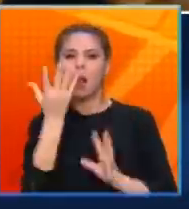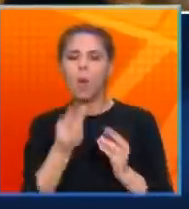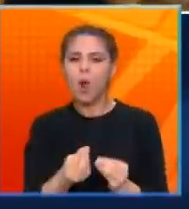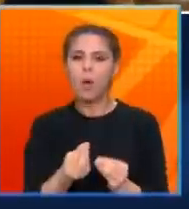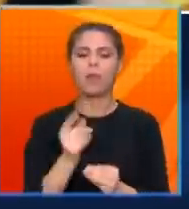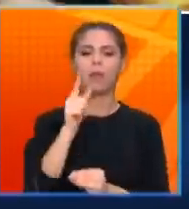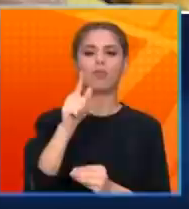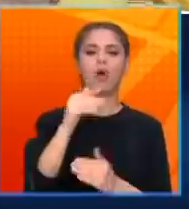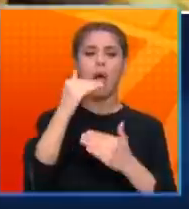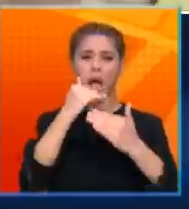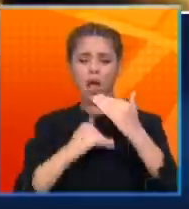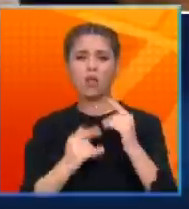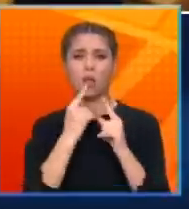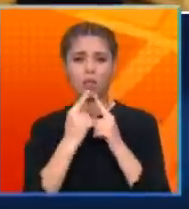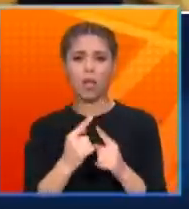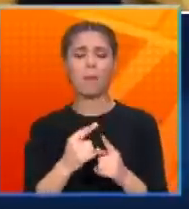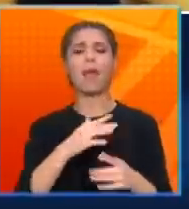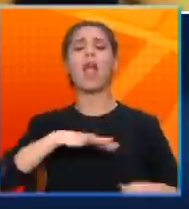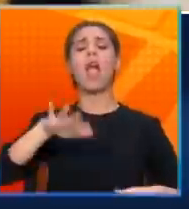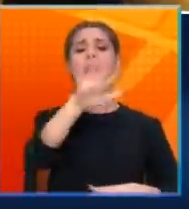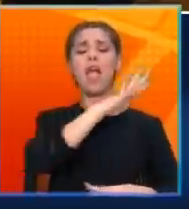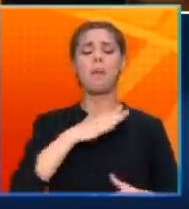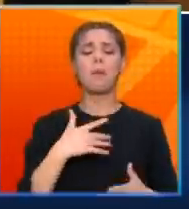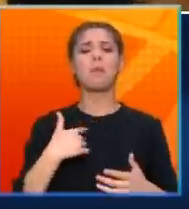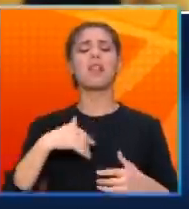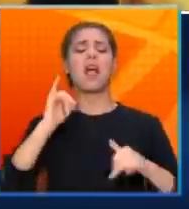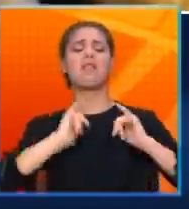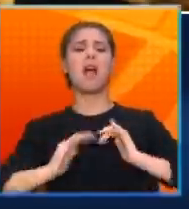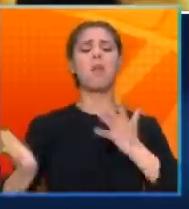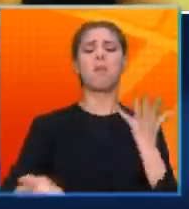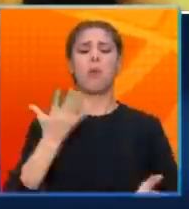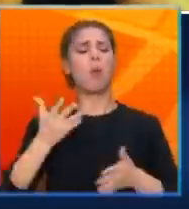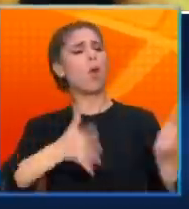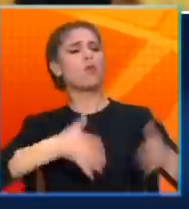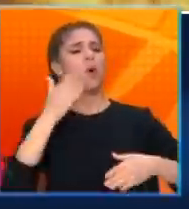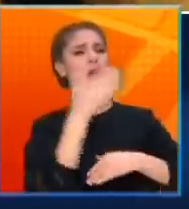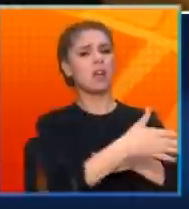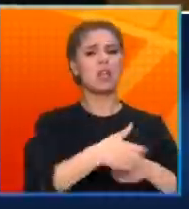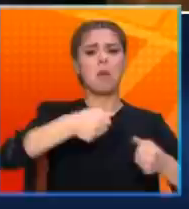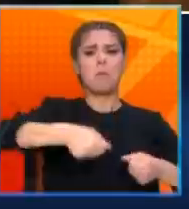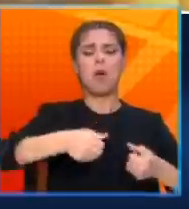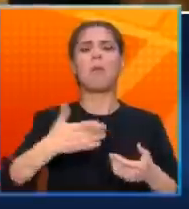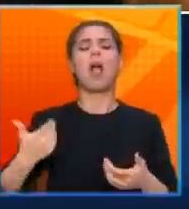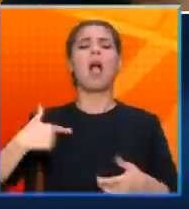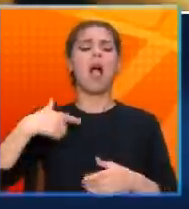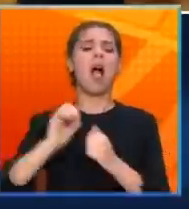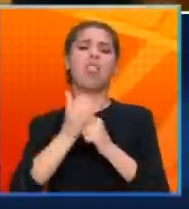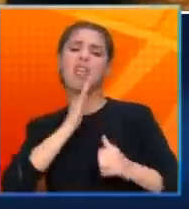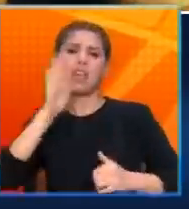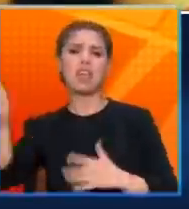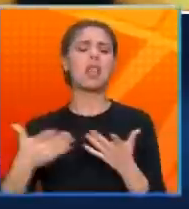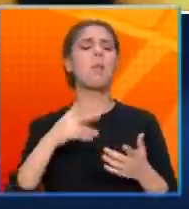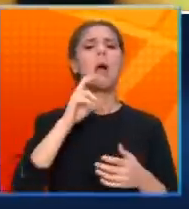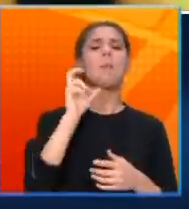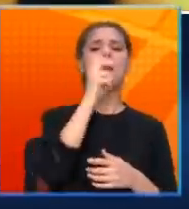evet bu aşağı iniyor demek ama aman Allah'ım hepimiz ipleri koparalım, sokaklara çıkarım, ellerimize valizleri alalım, Antalya'ya gidelim,